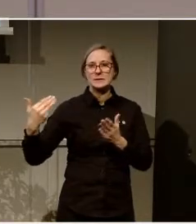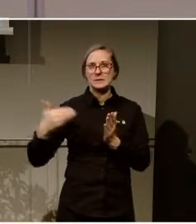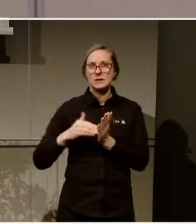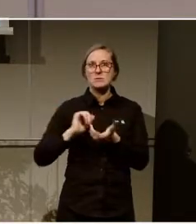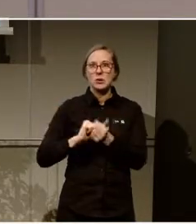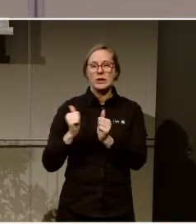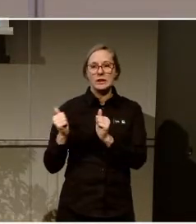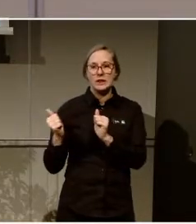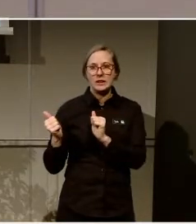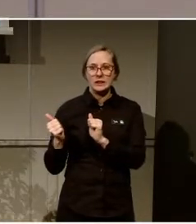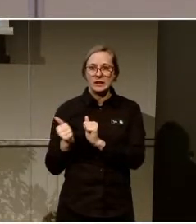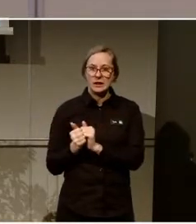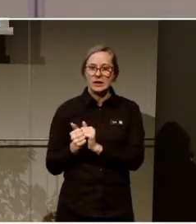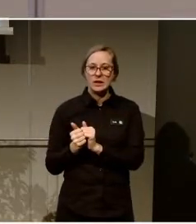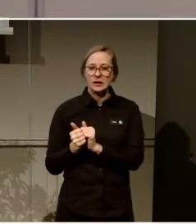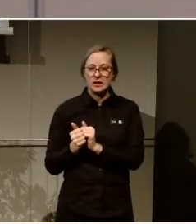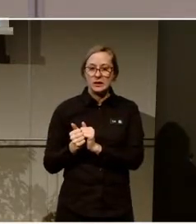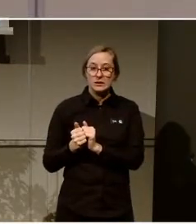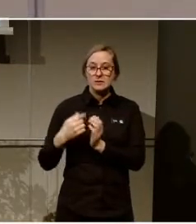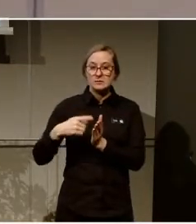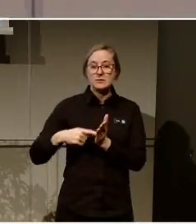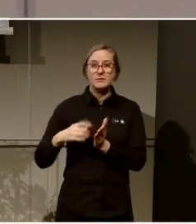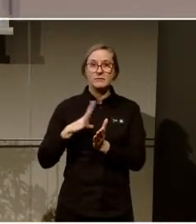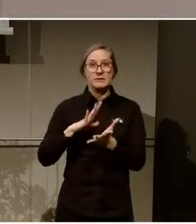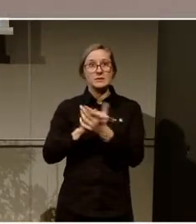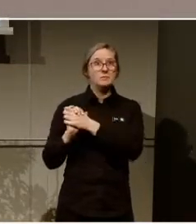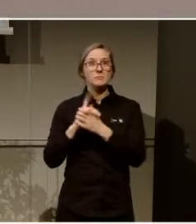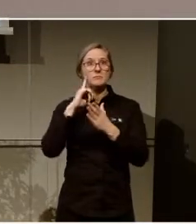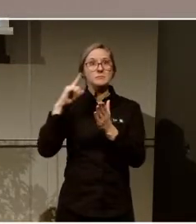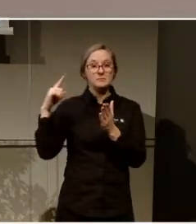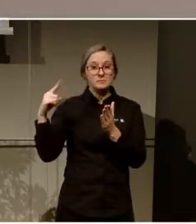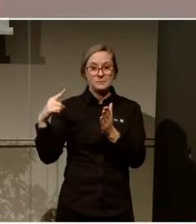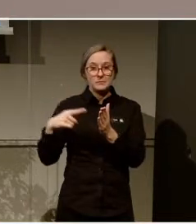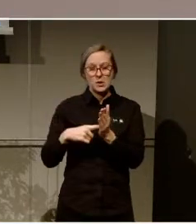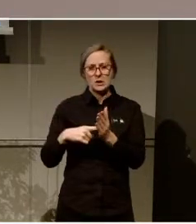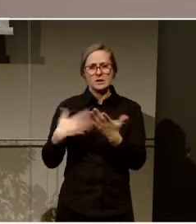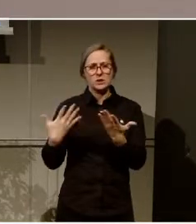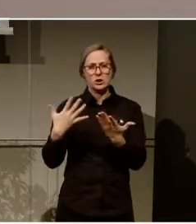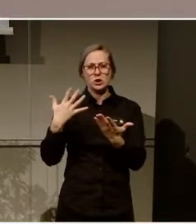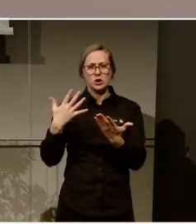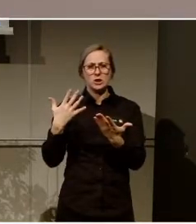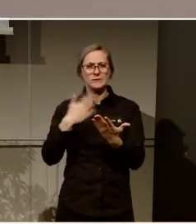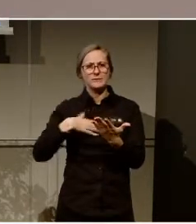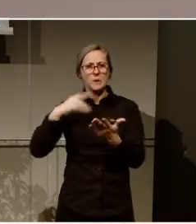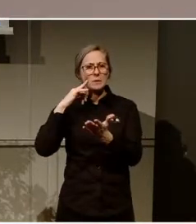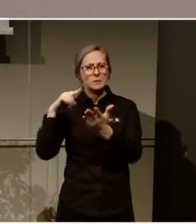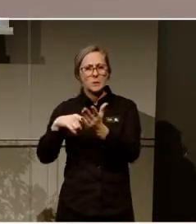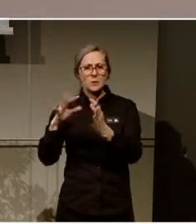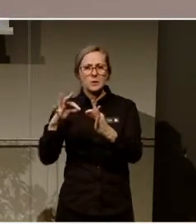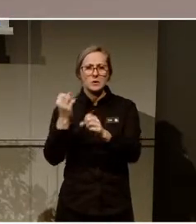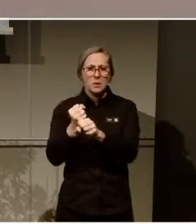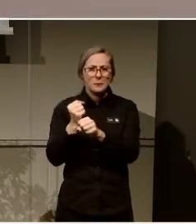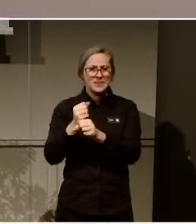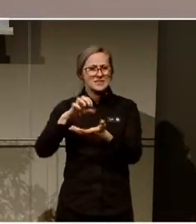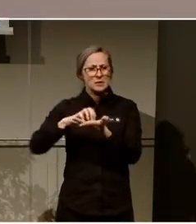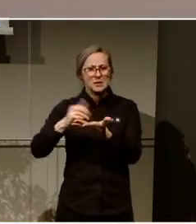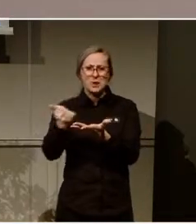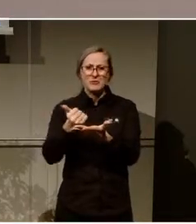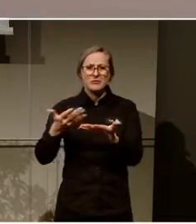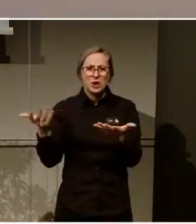är framförallt att det finns gemensamma mål. Vad är det vi arbetar för? Vad är det samhället behöver